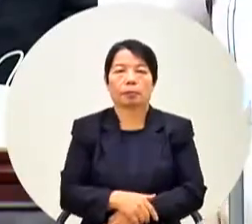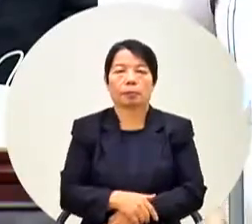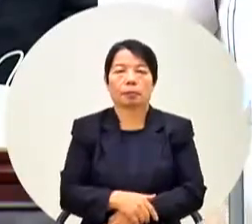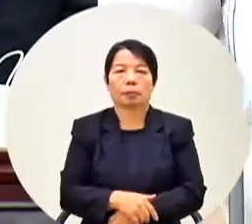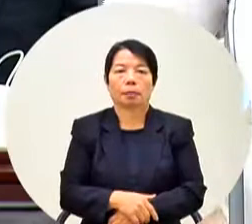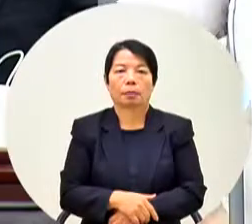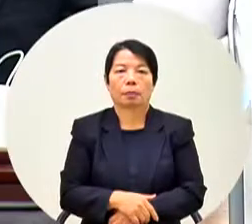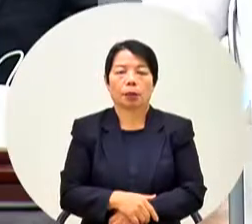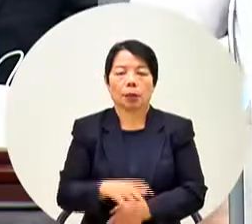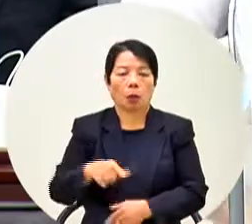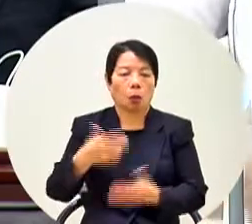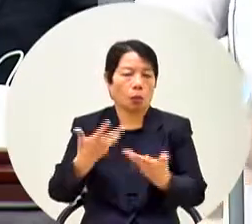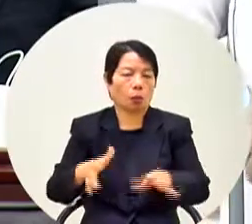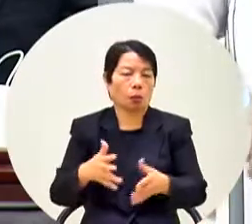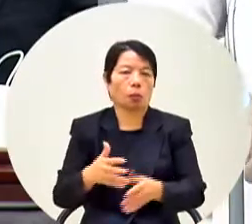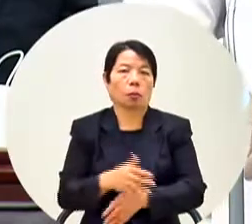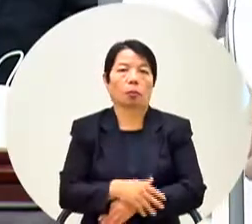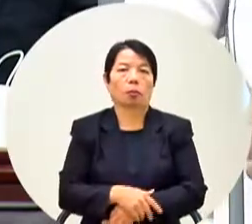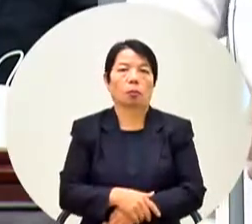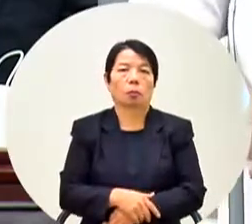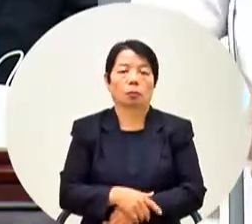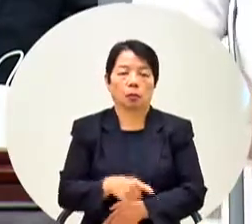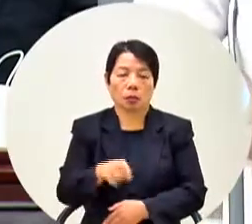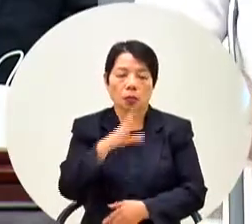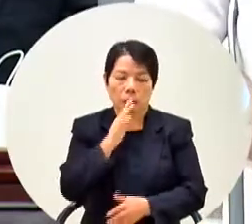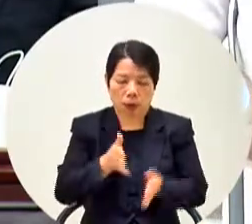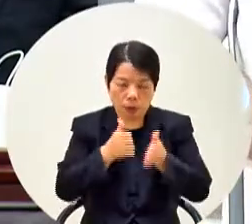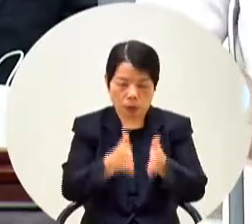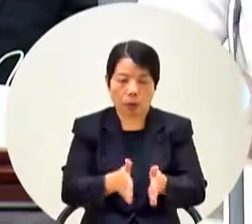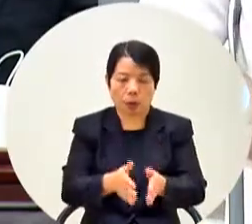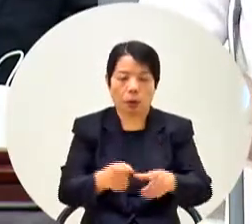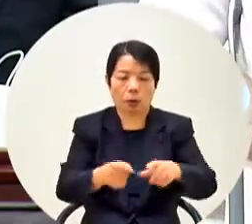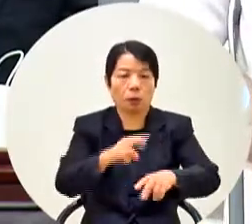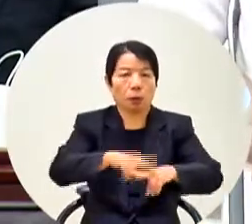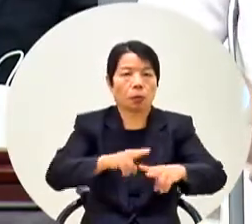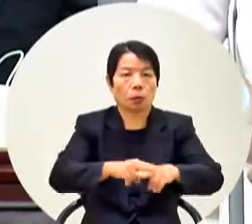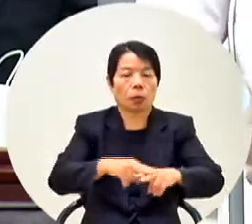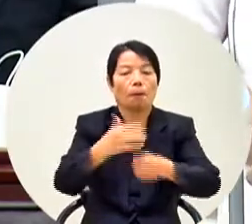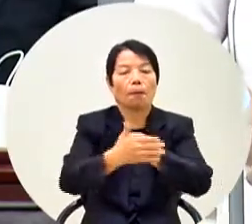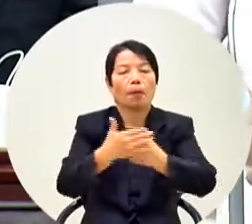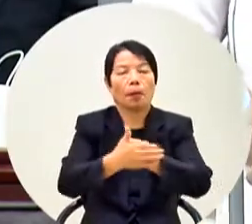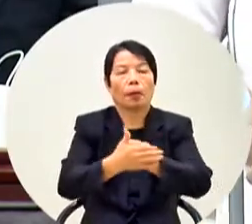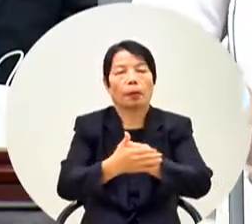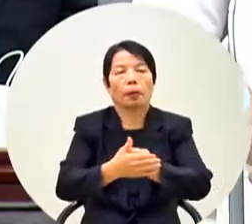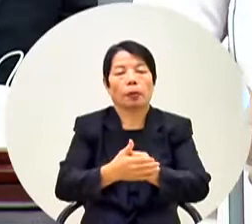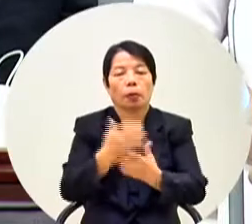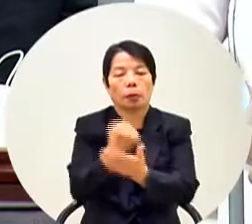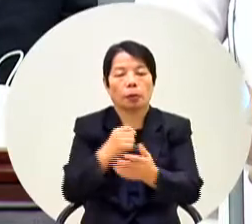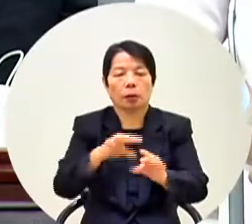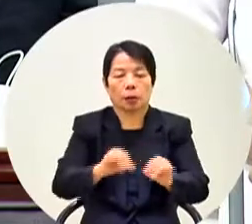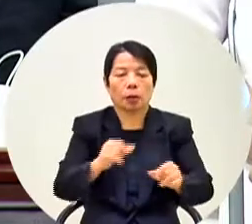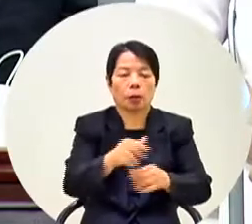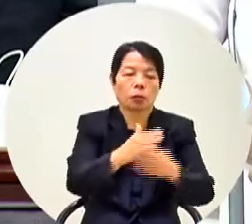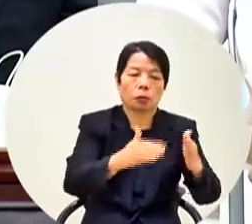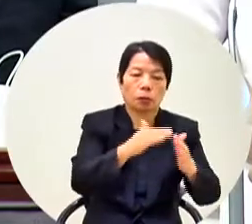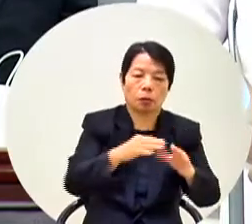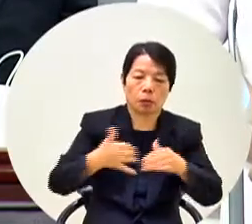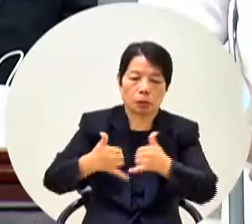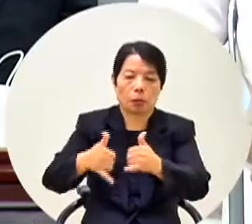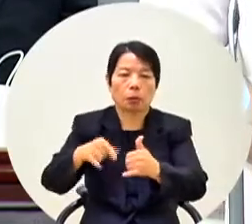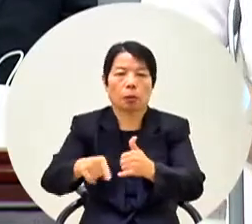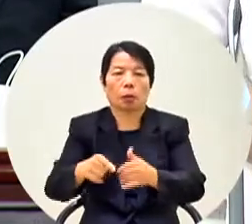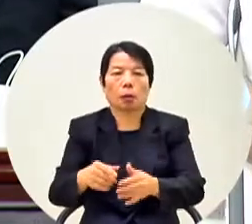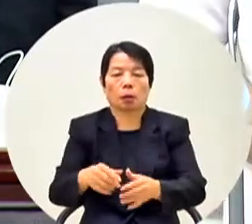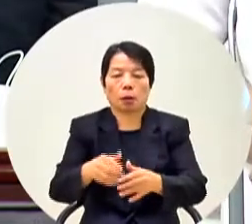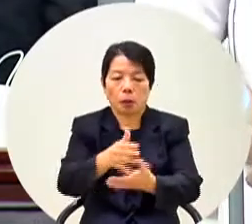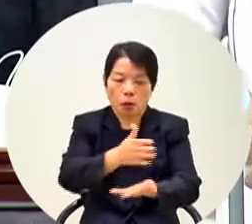济是， 我先讲个了啦吼、哦。这是针对即公共设施保留地的部分，像你学校啦、道路啊，你共划了，无